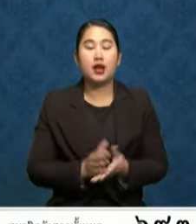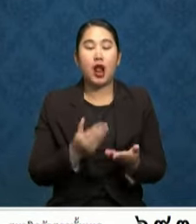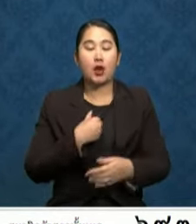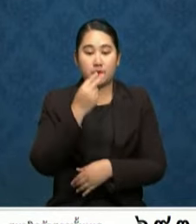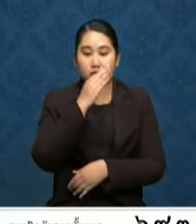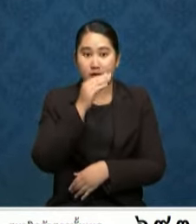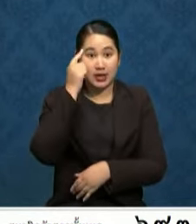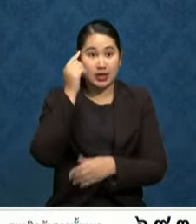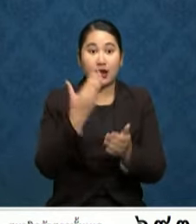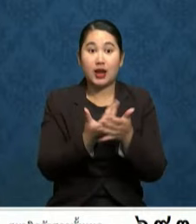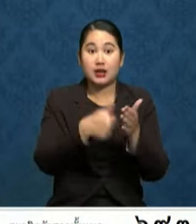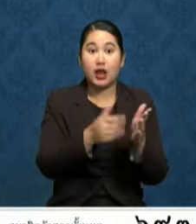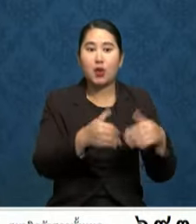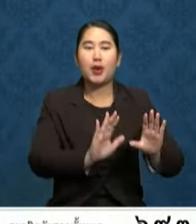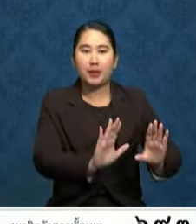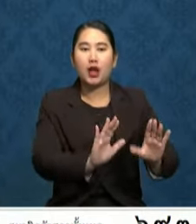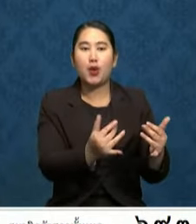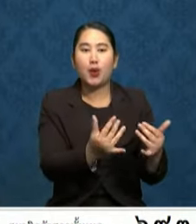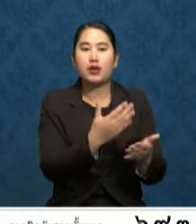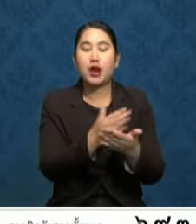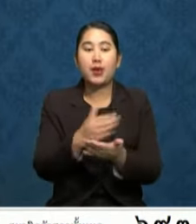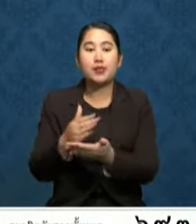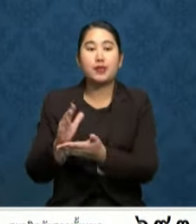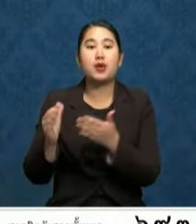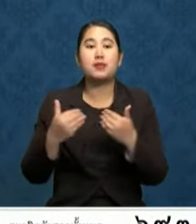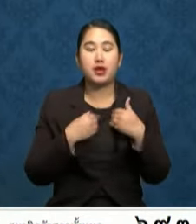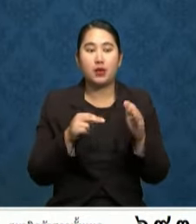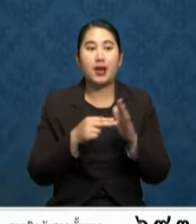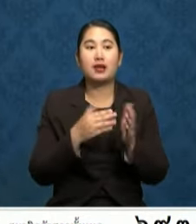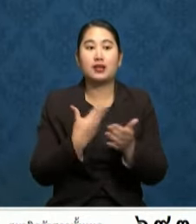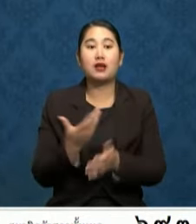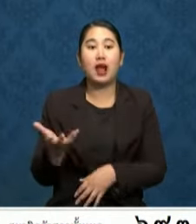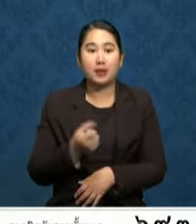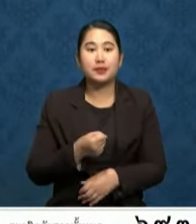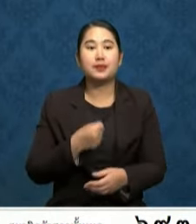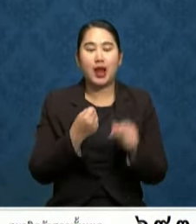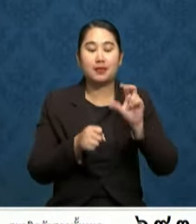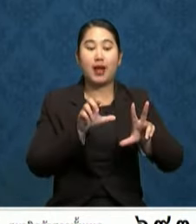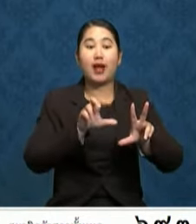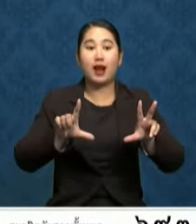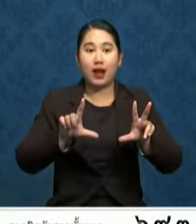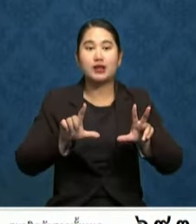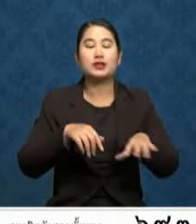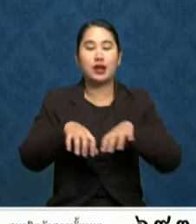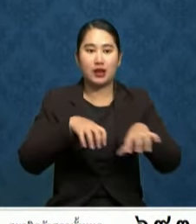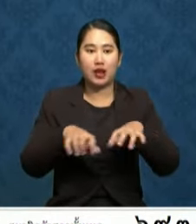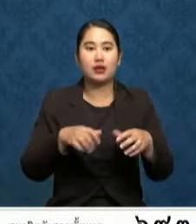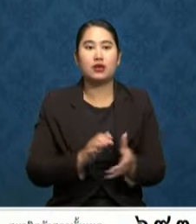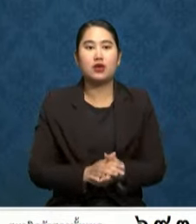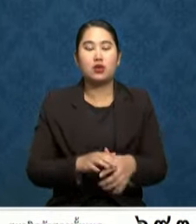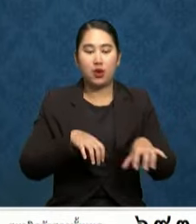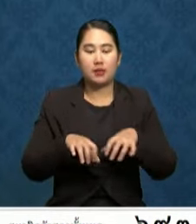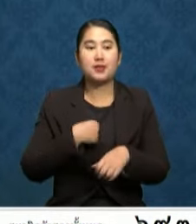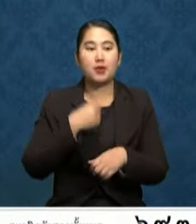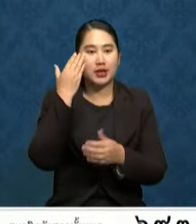คิดว่าหนี้ก็เกิดหนี้แล้วเราพักเอาไว้เพราะยังไงเราก็ต้องชำระเราดึงเอา 3แสนล้านมาจัดการบริหารผมเชื่อว่าเราสามารถจะดึง